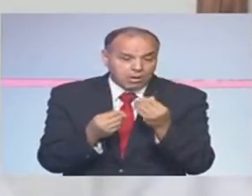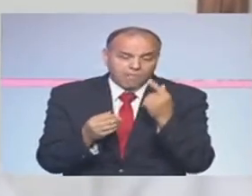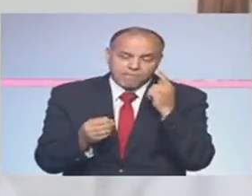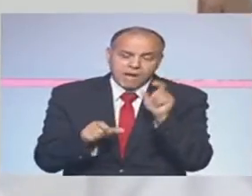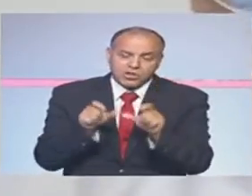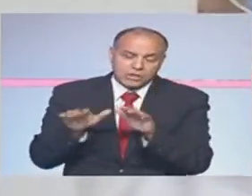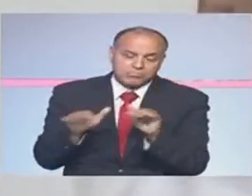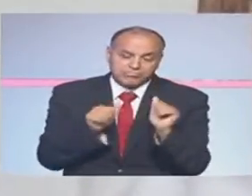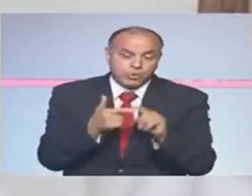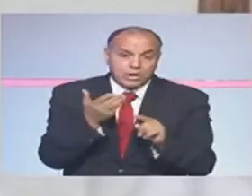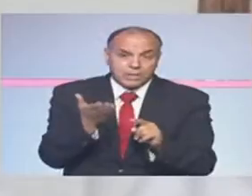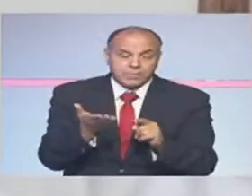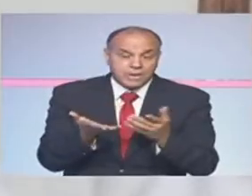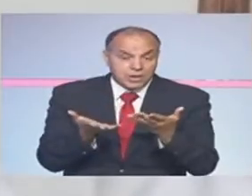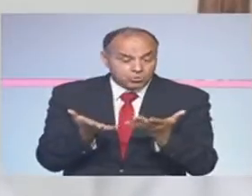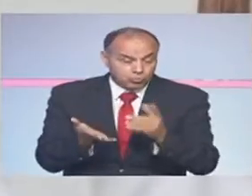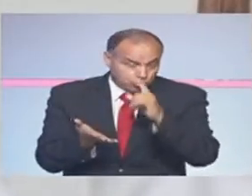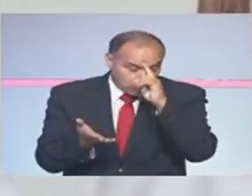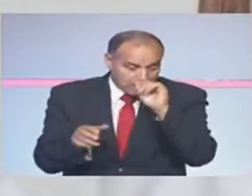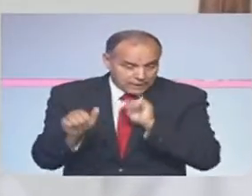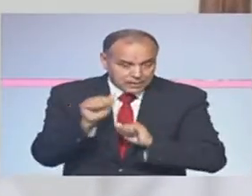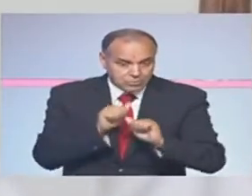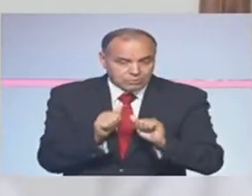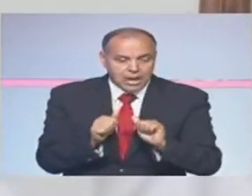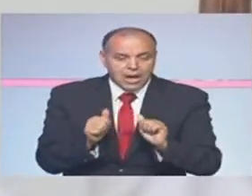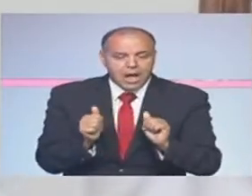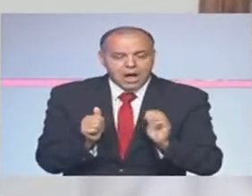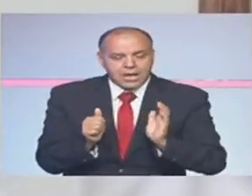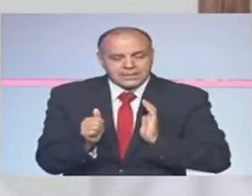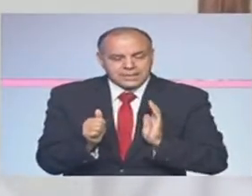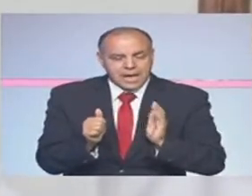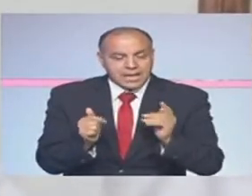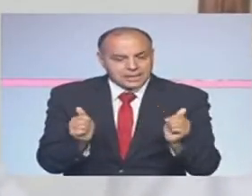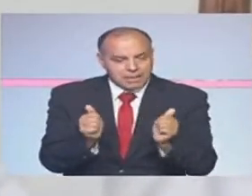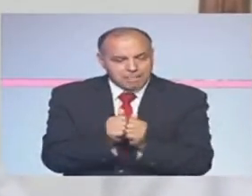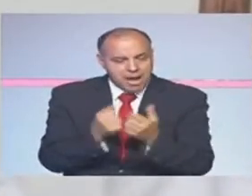ان شاء الله احنا التنسيق مع الساحه العسكريه